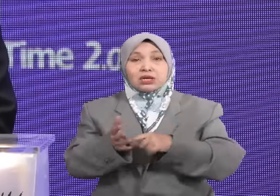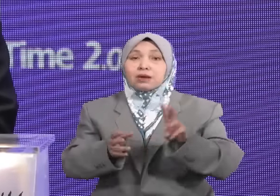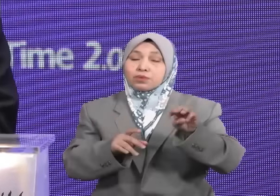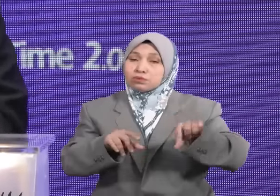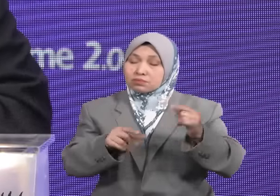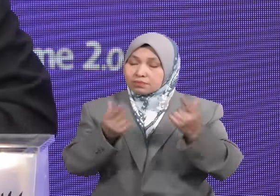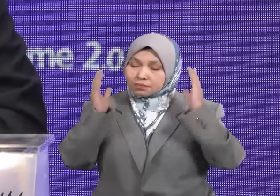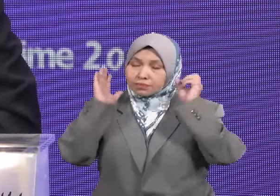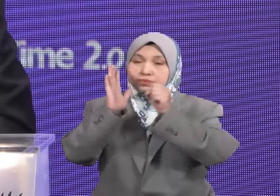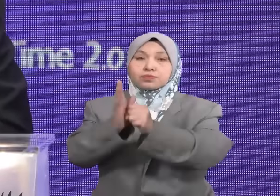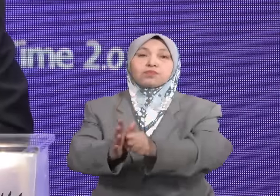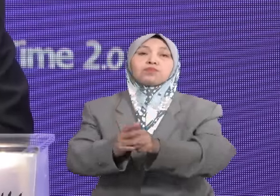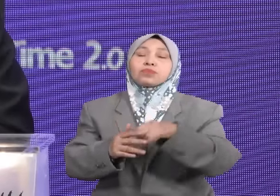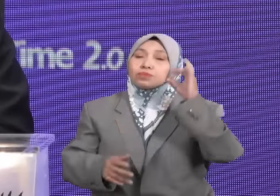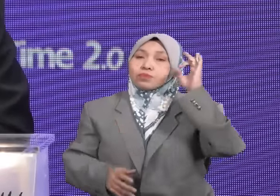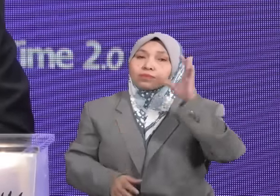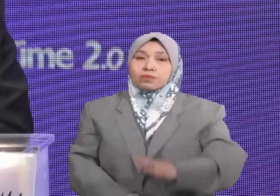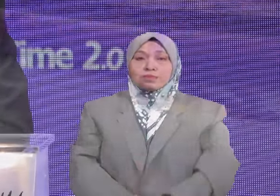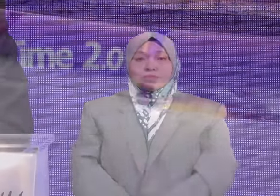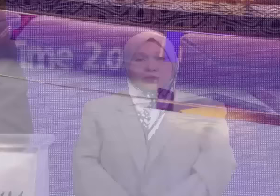Time, Quran Salat Infaq, insya-Allah.